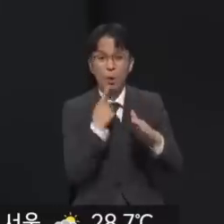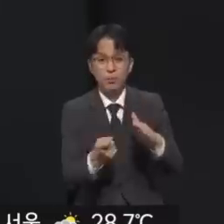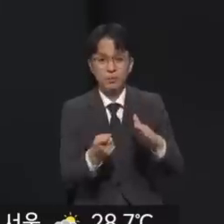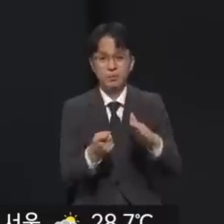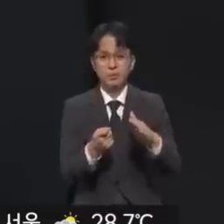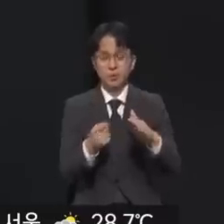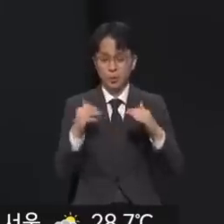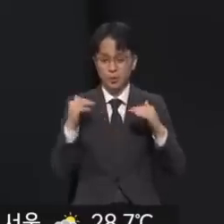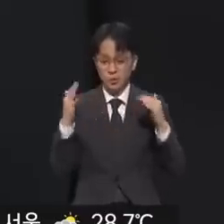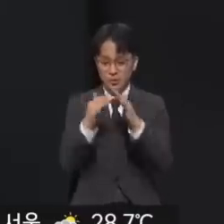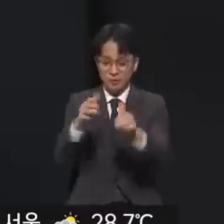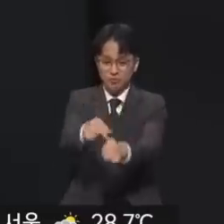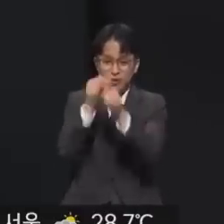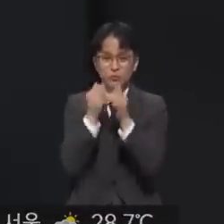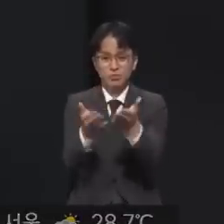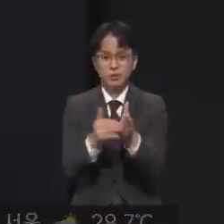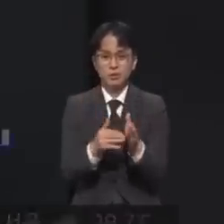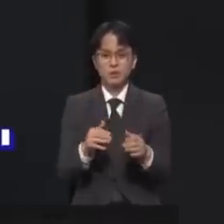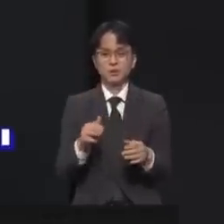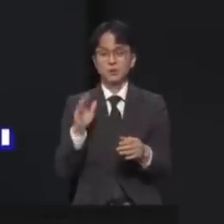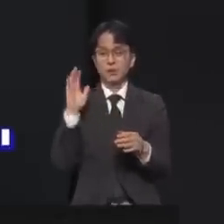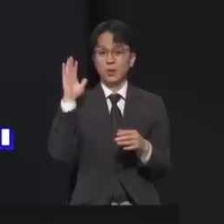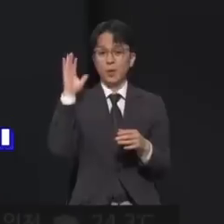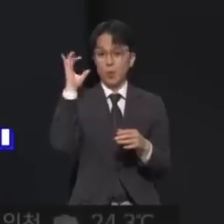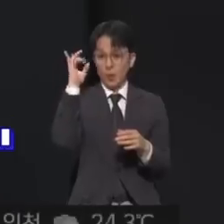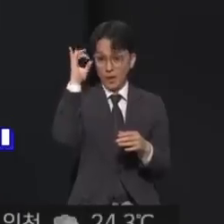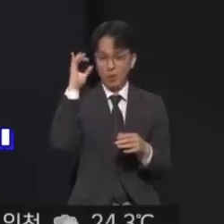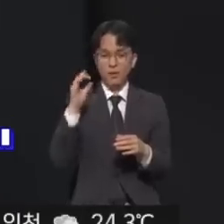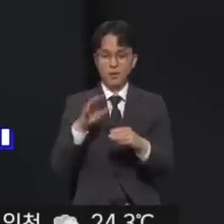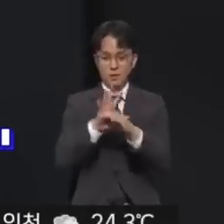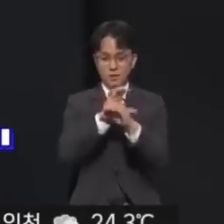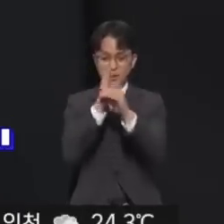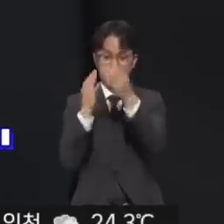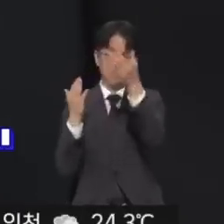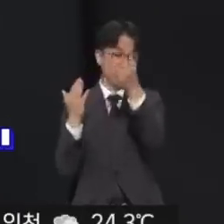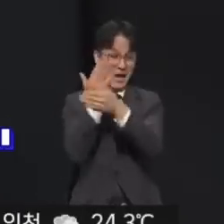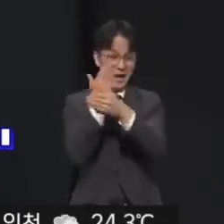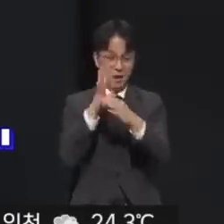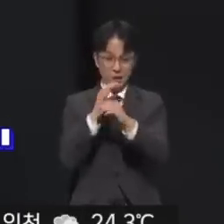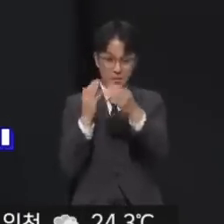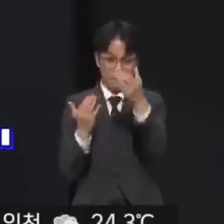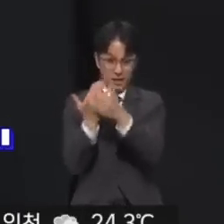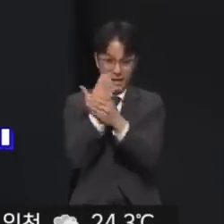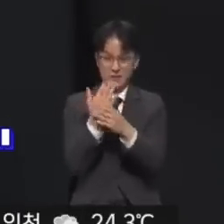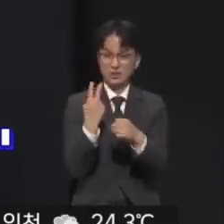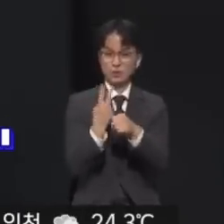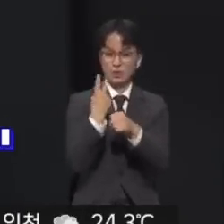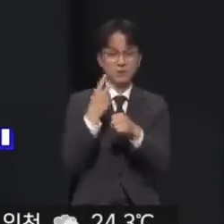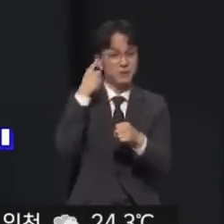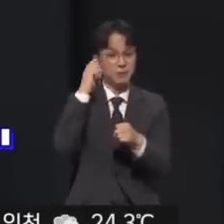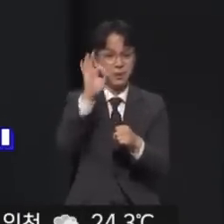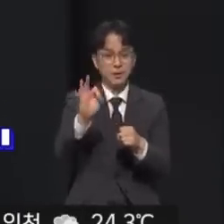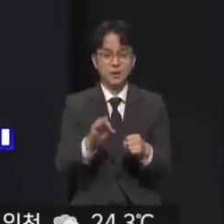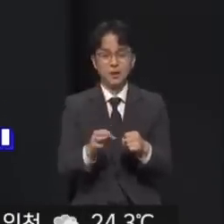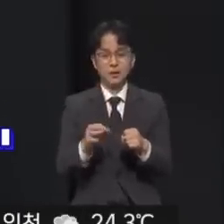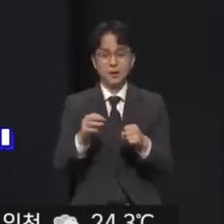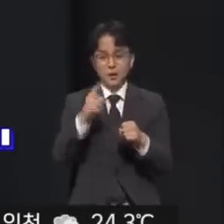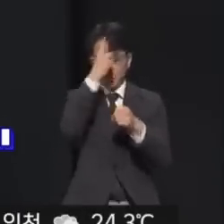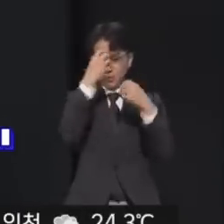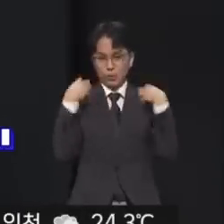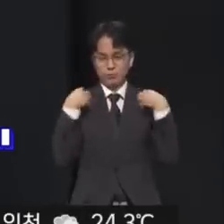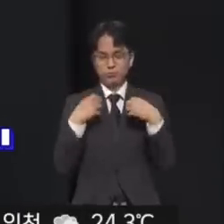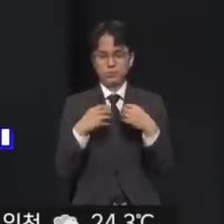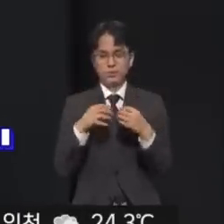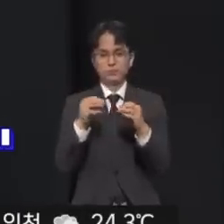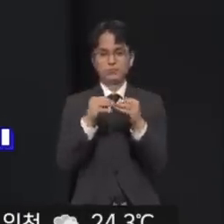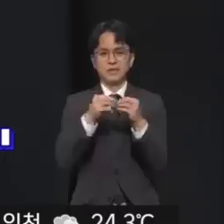금호 대거 코론 할 때 많이 오고 있는데 뭐 하나만 생겨도 계속 문자가 오지 않습니까 그럼 그런 상황이면 물이 무릎